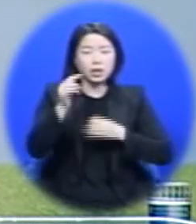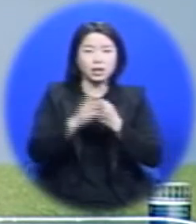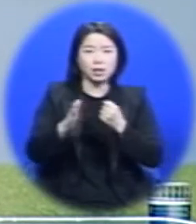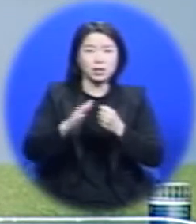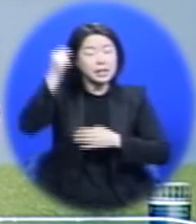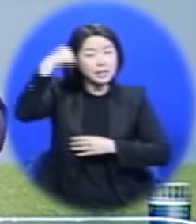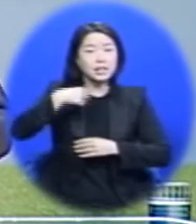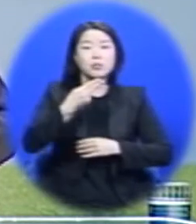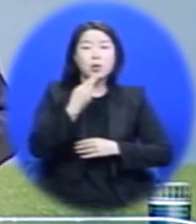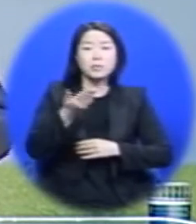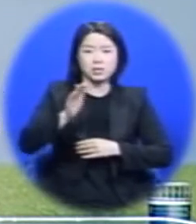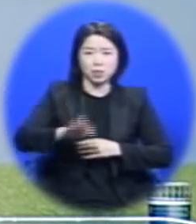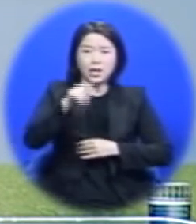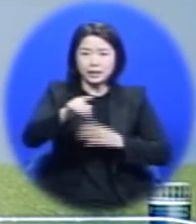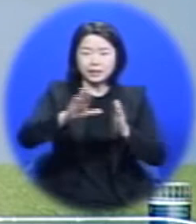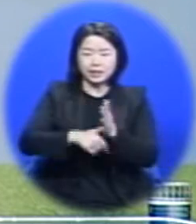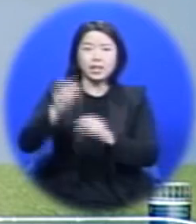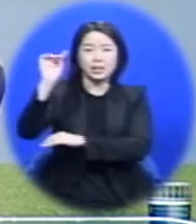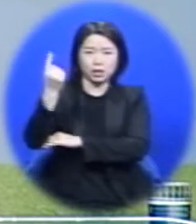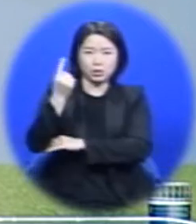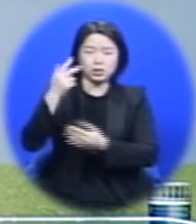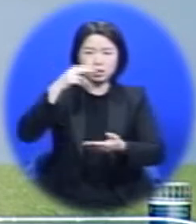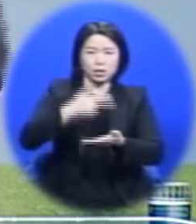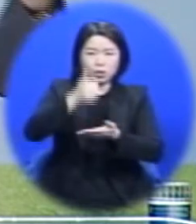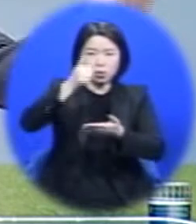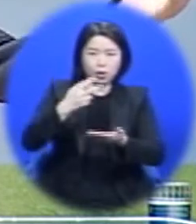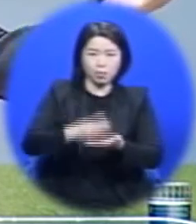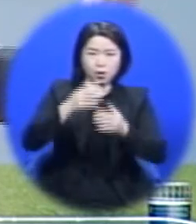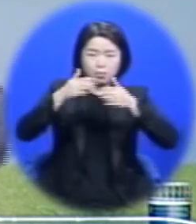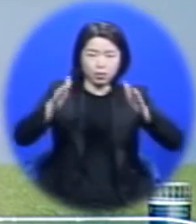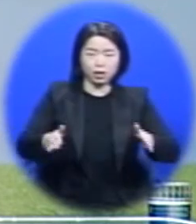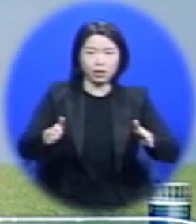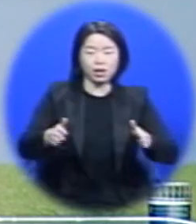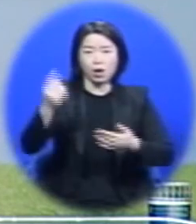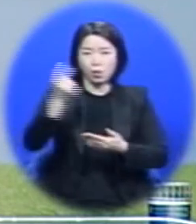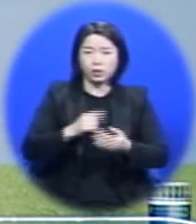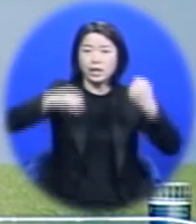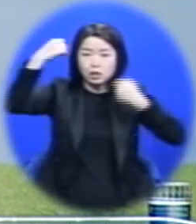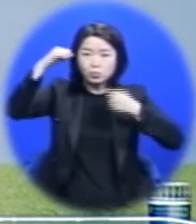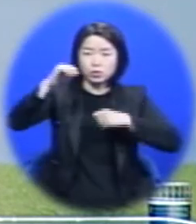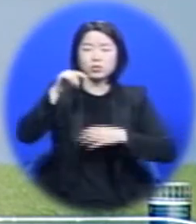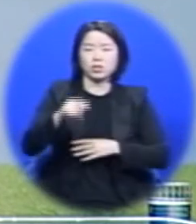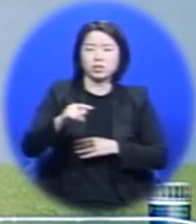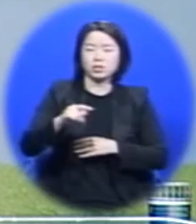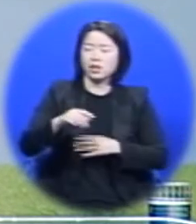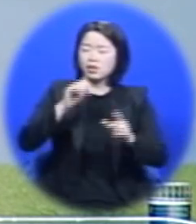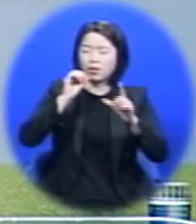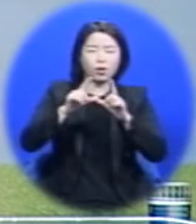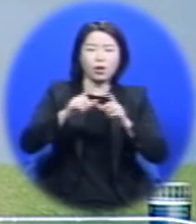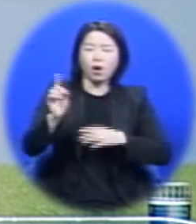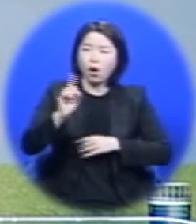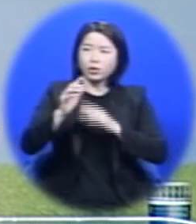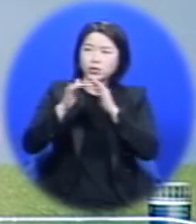실감이 안 나지만 그때 다윗이 여호와의 법궤가 들어올 때 춤을 춘 것은 거의